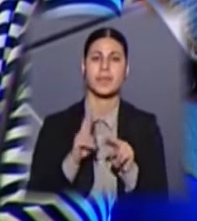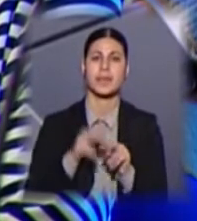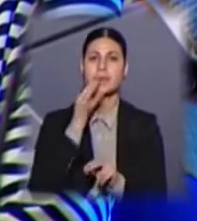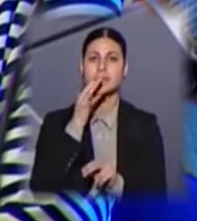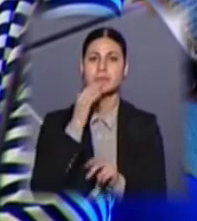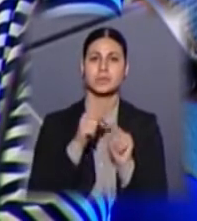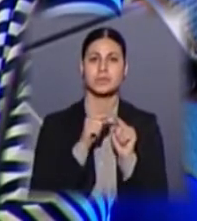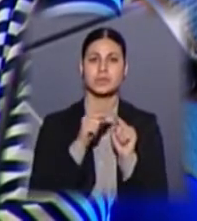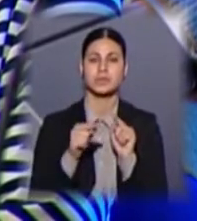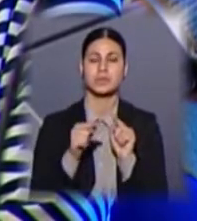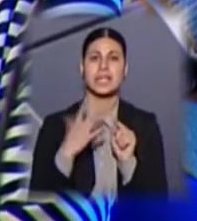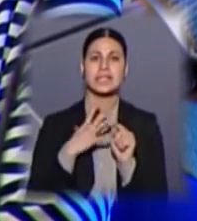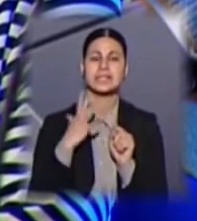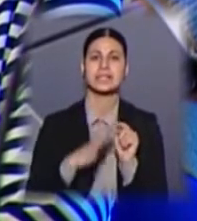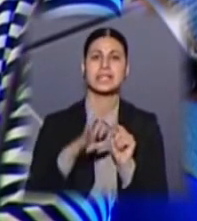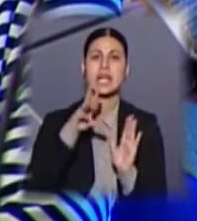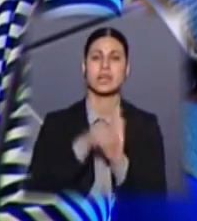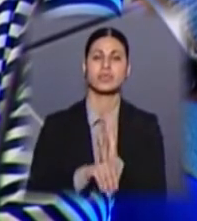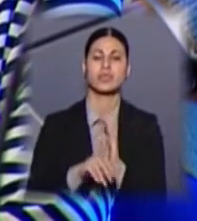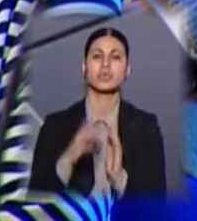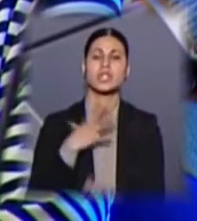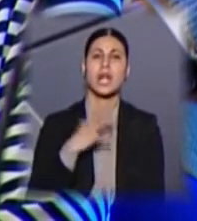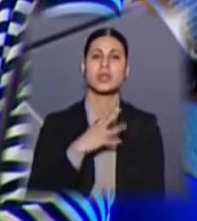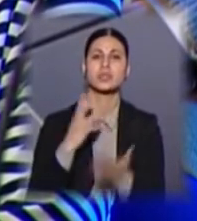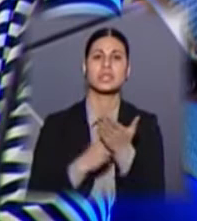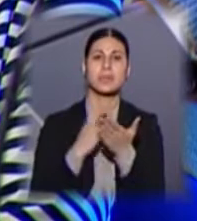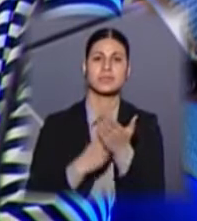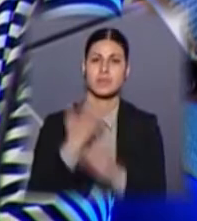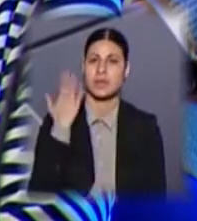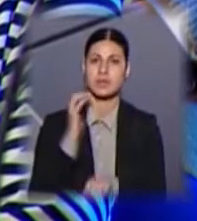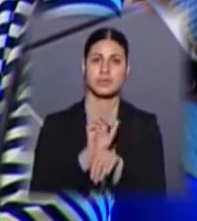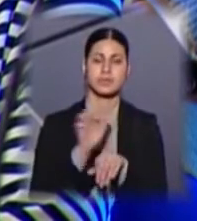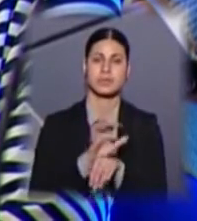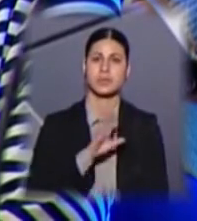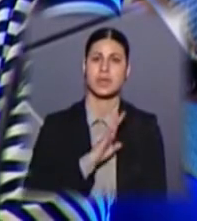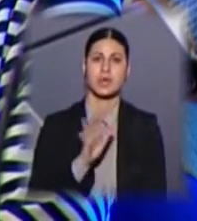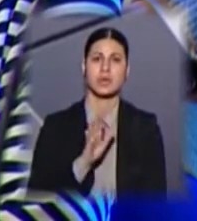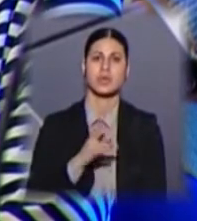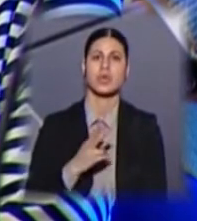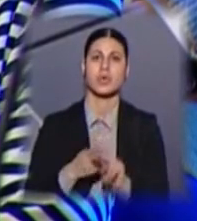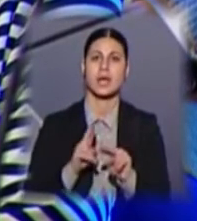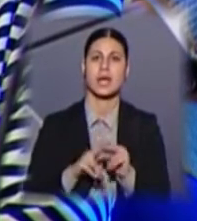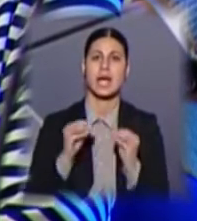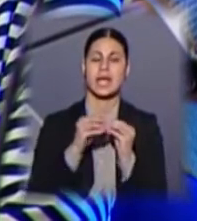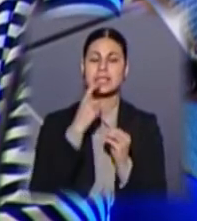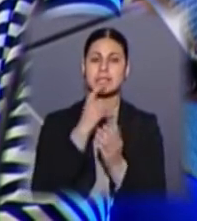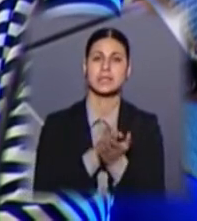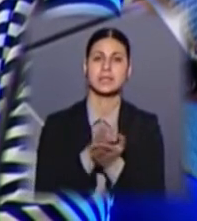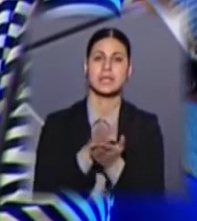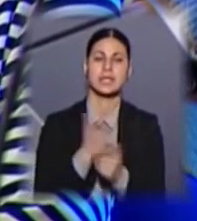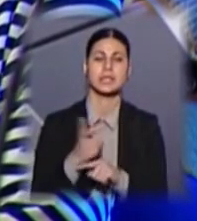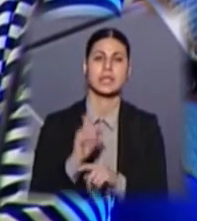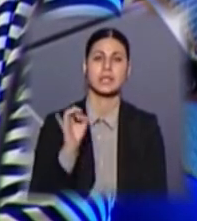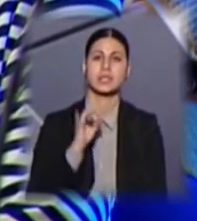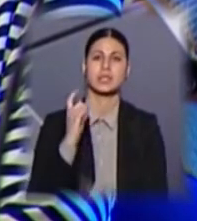ეს საქართველოში სახელმწიფოები ქართული როგორც წესი არ იყო. ეს ამ 10 წლის განმავლობაში ძალიან